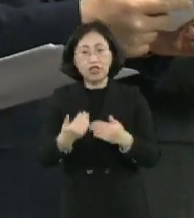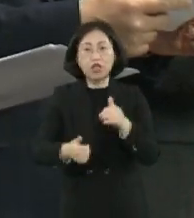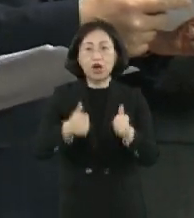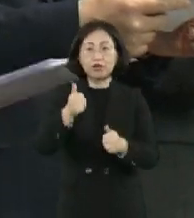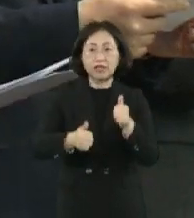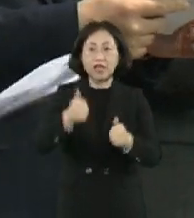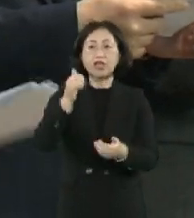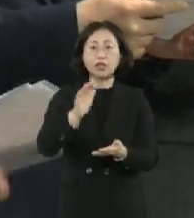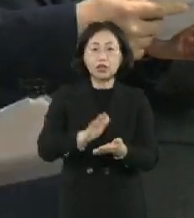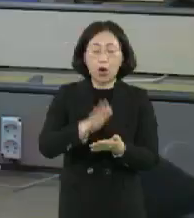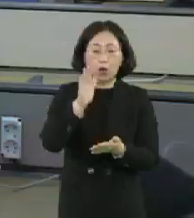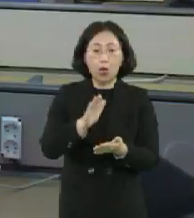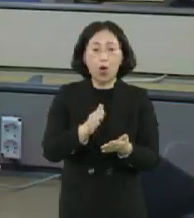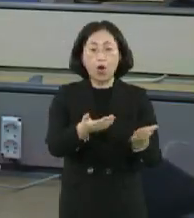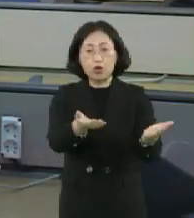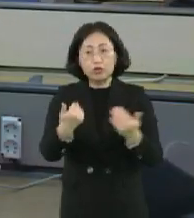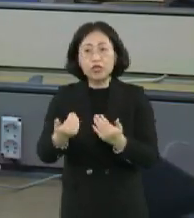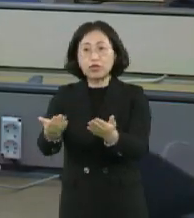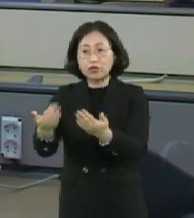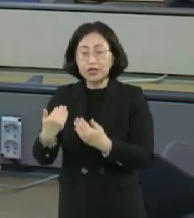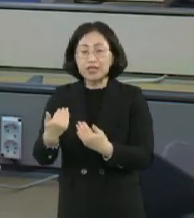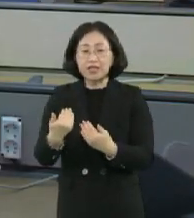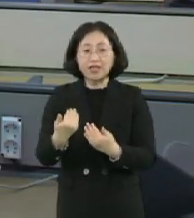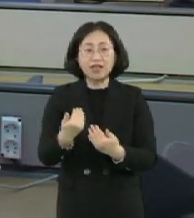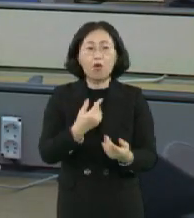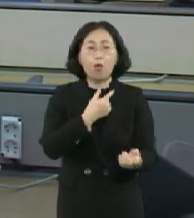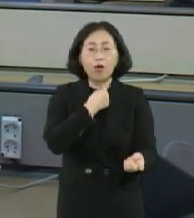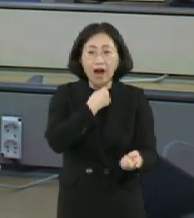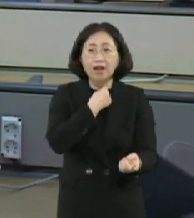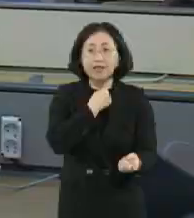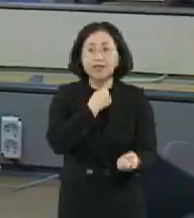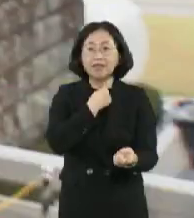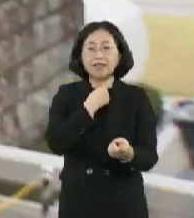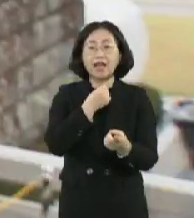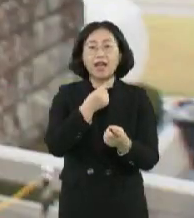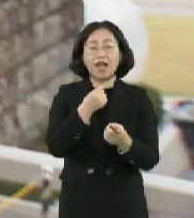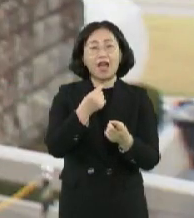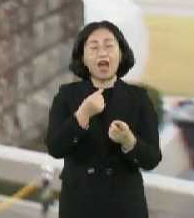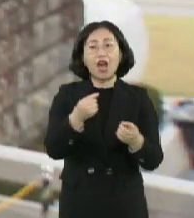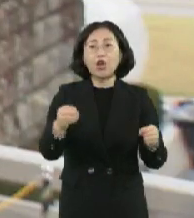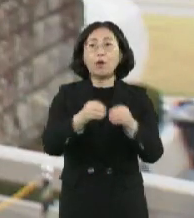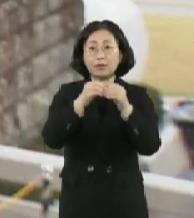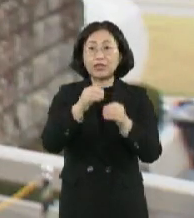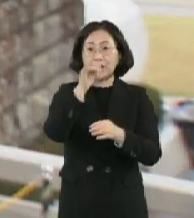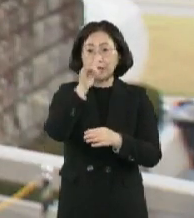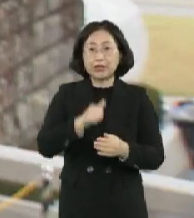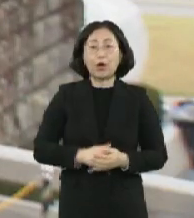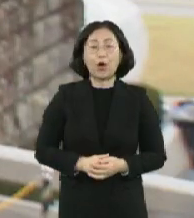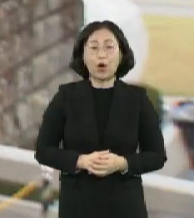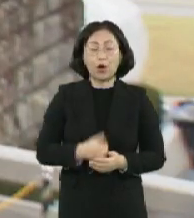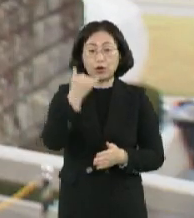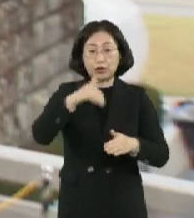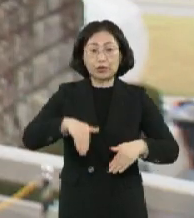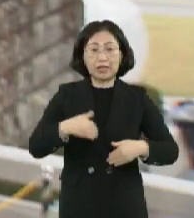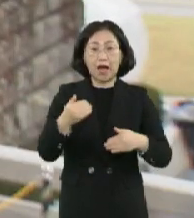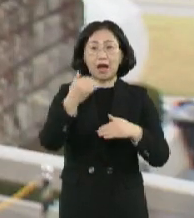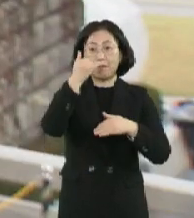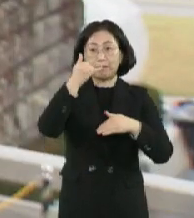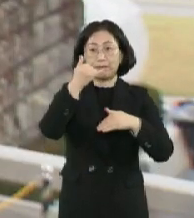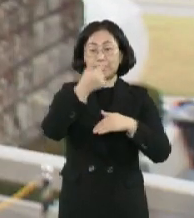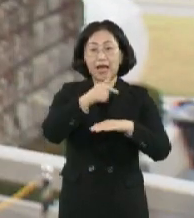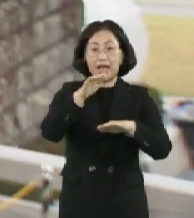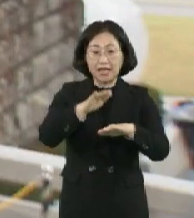상담 수 유치 희망 기관들이 덮치는 상황입니다 대전충남 혁신도시 공공기관 이전이